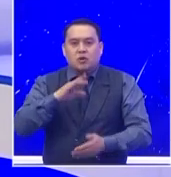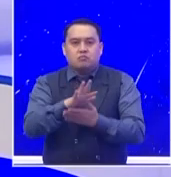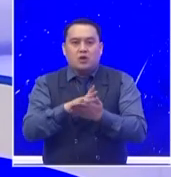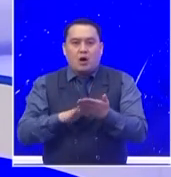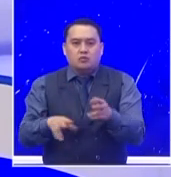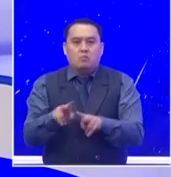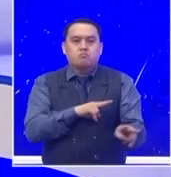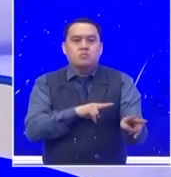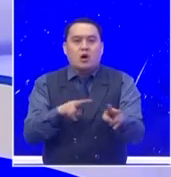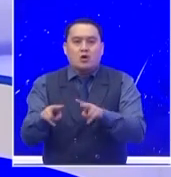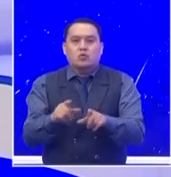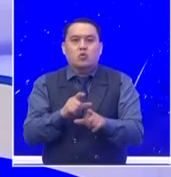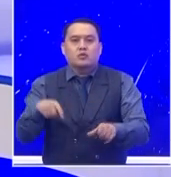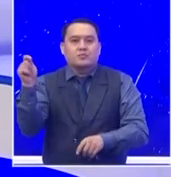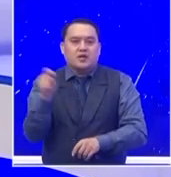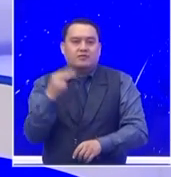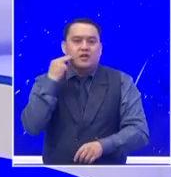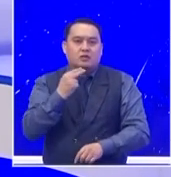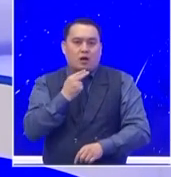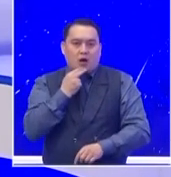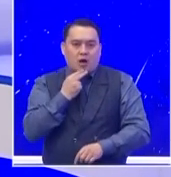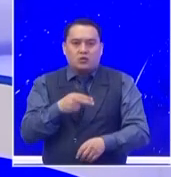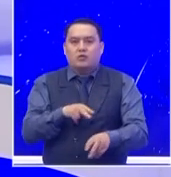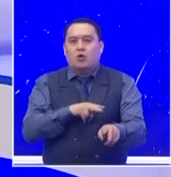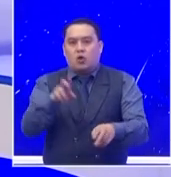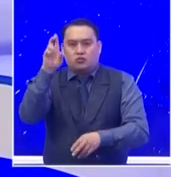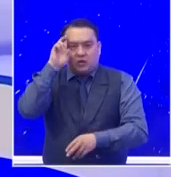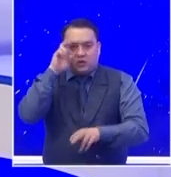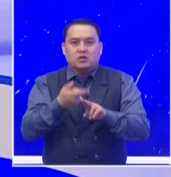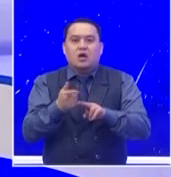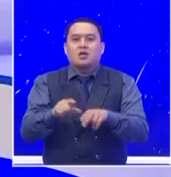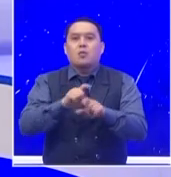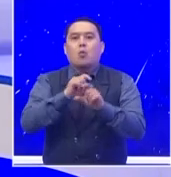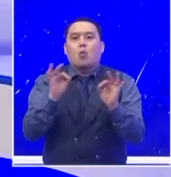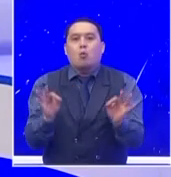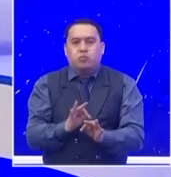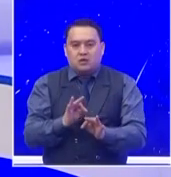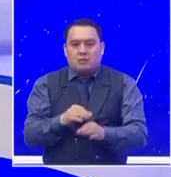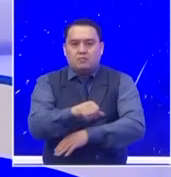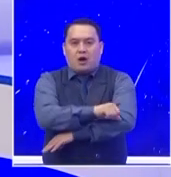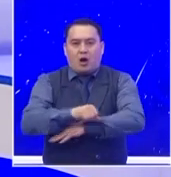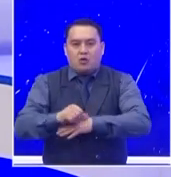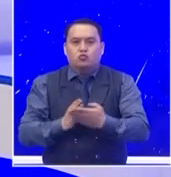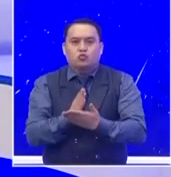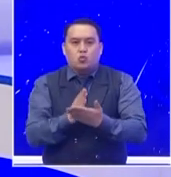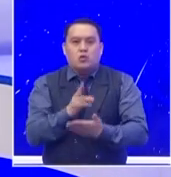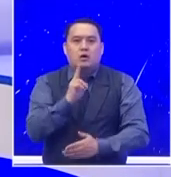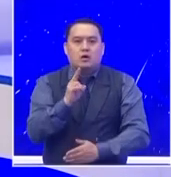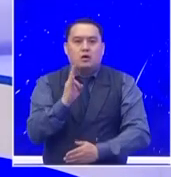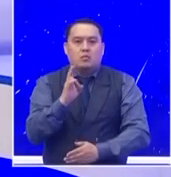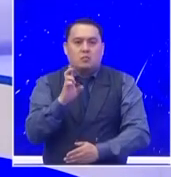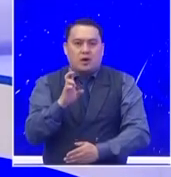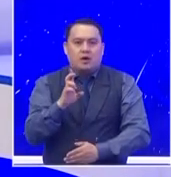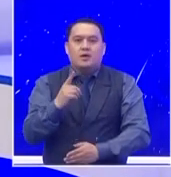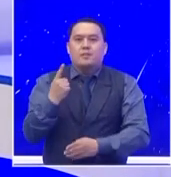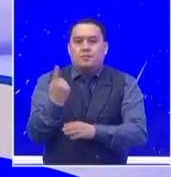продолжается мониторинг граждан, прибывших из КНР и сопредельных государств. Таким образом, по данным пограничной службы КМБ, в период с